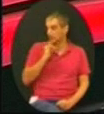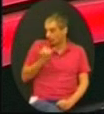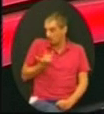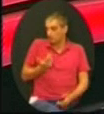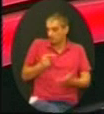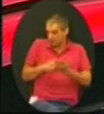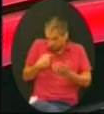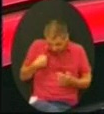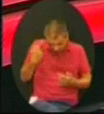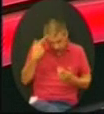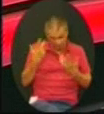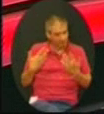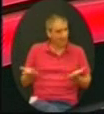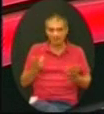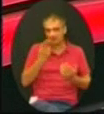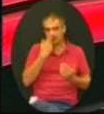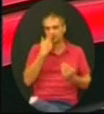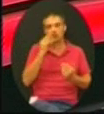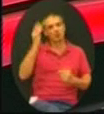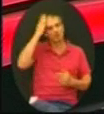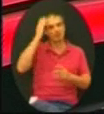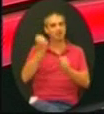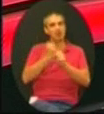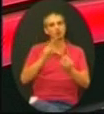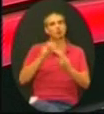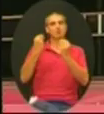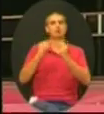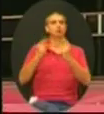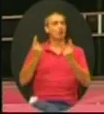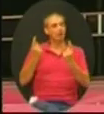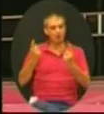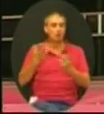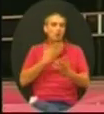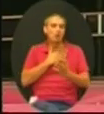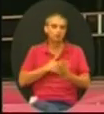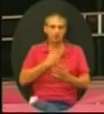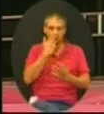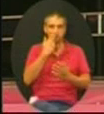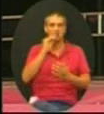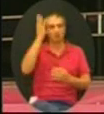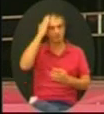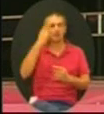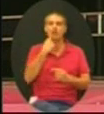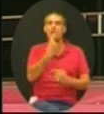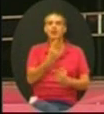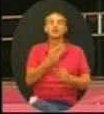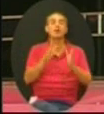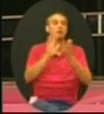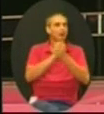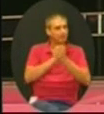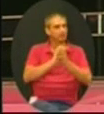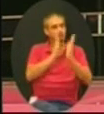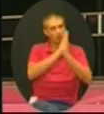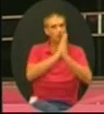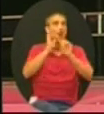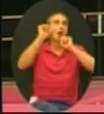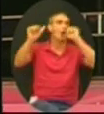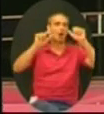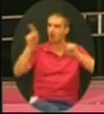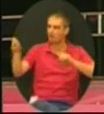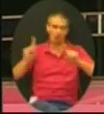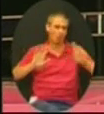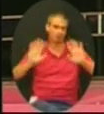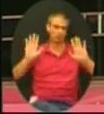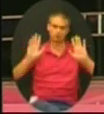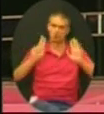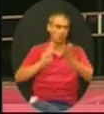אני חושבת שאין פה ניסיון של בנט לעשות משהו אחר, אלא יש ניסיון של בנט להגיד, חברים, בואו, הצעקה לא מהצד הזה ולא